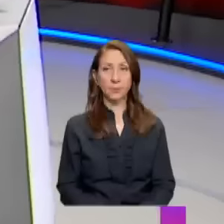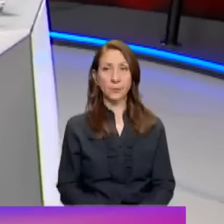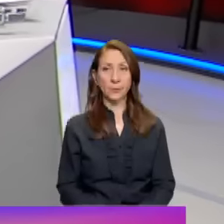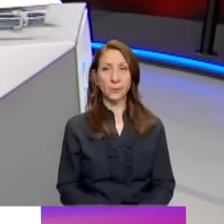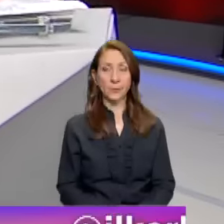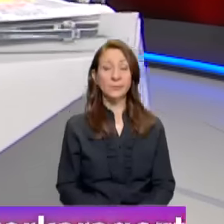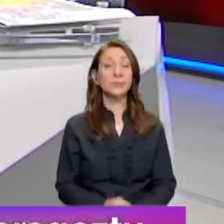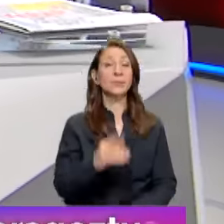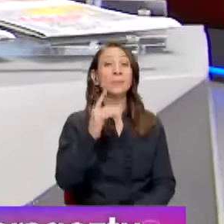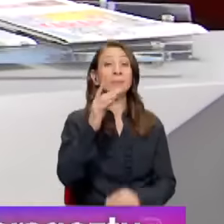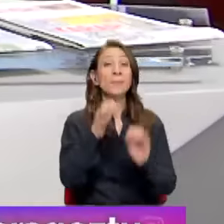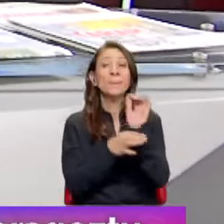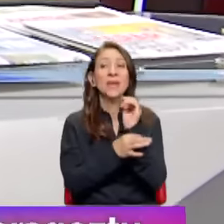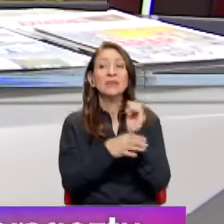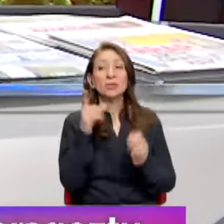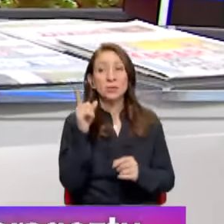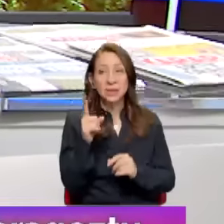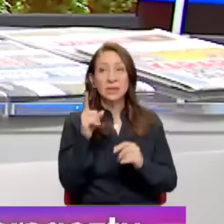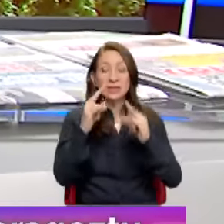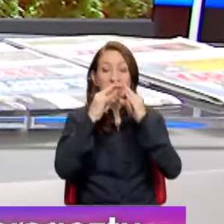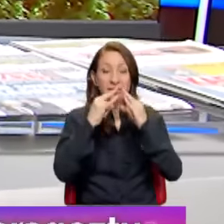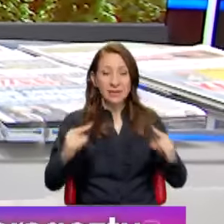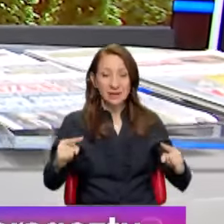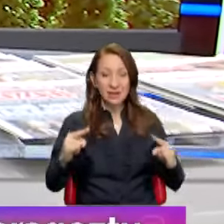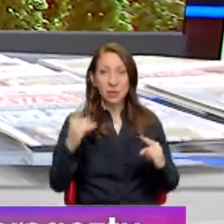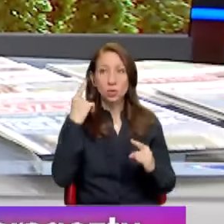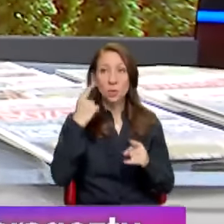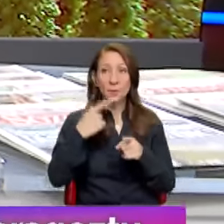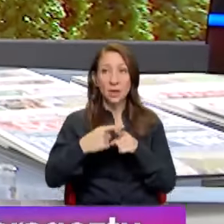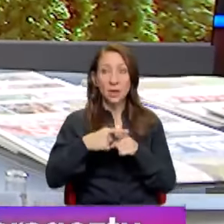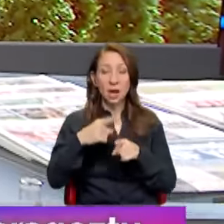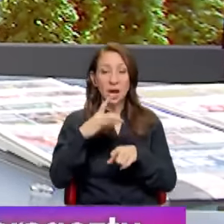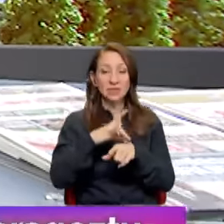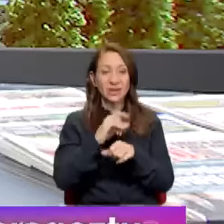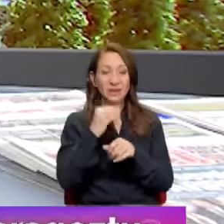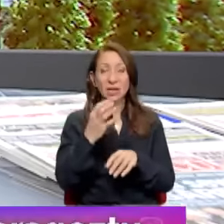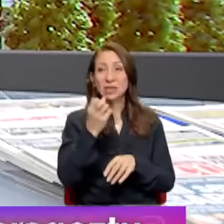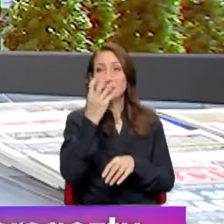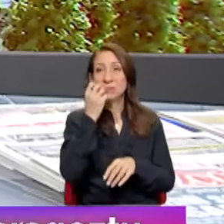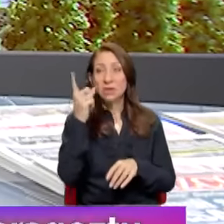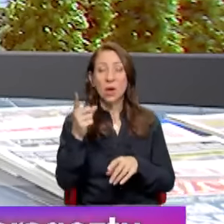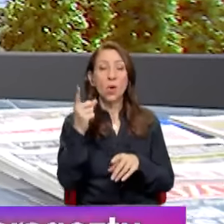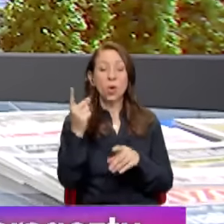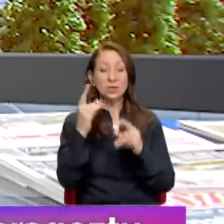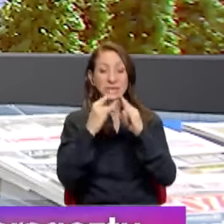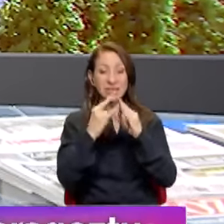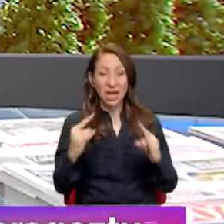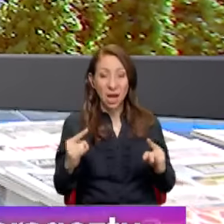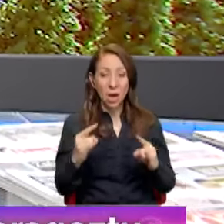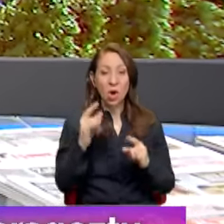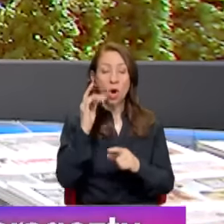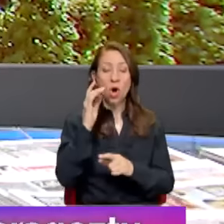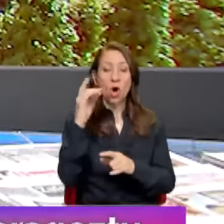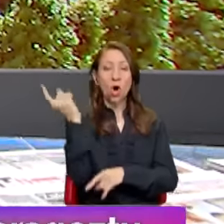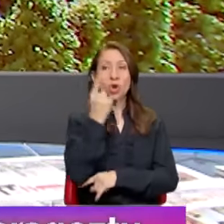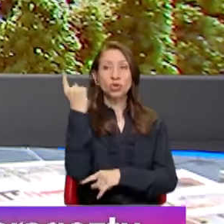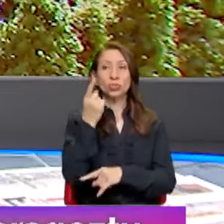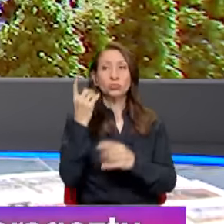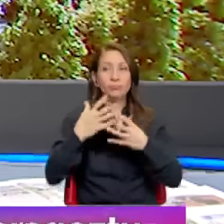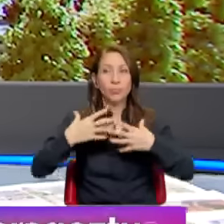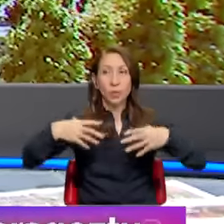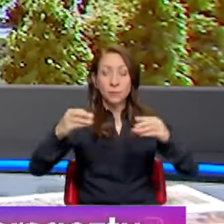söyledi Bilecik'te seraları dün payt vurd sparta'da yine o seraları hortumun nasıl vurduğunu